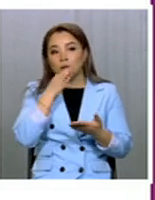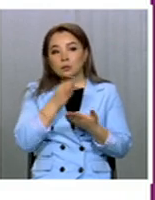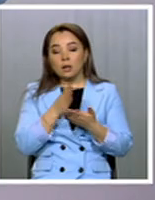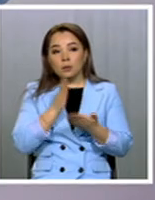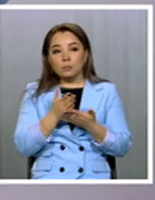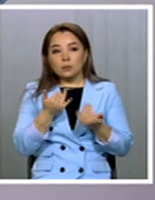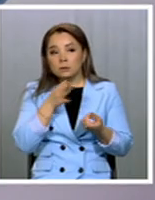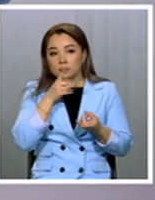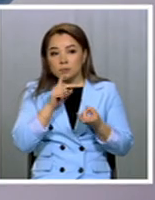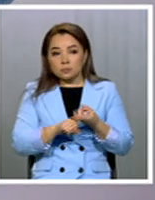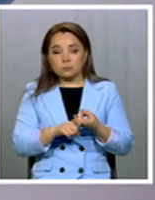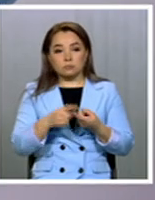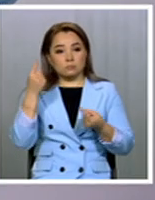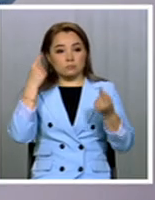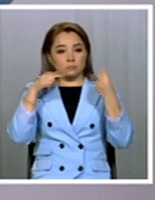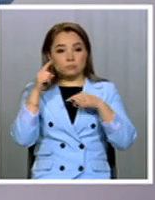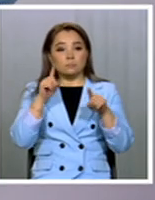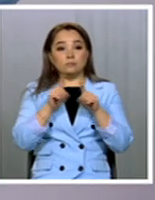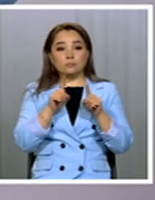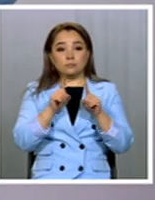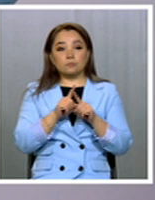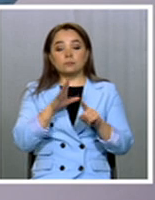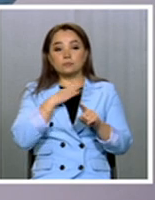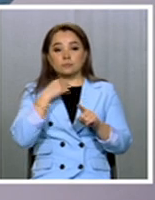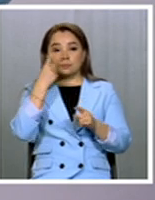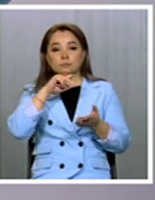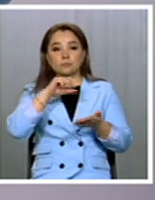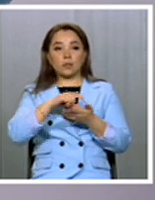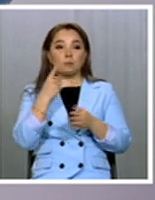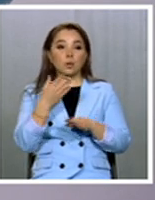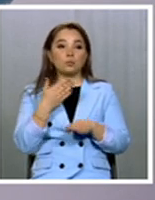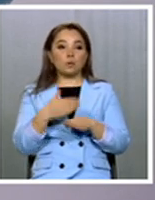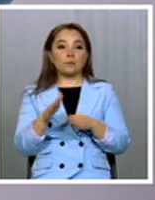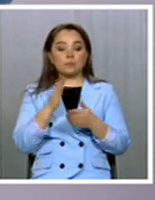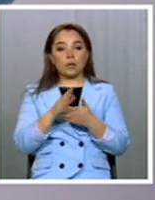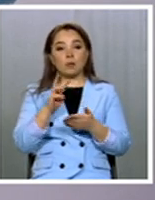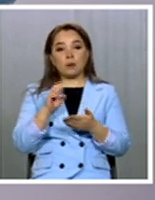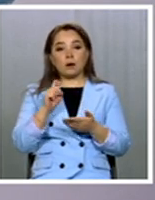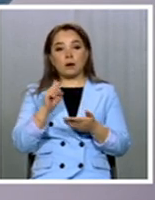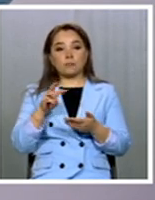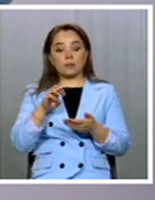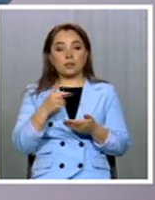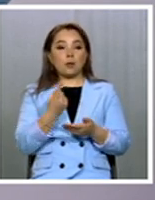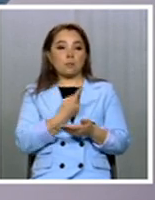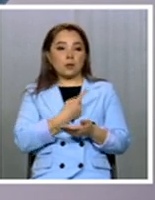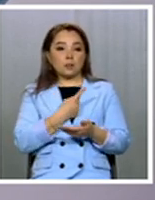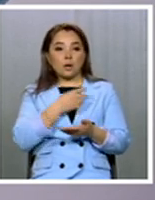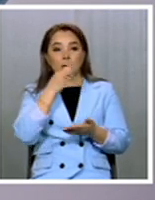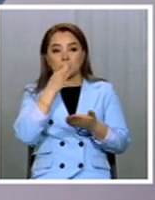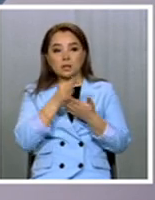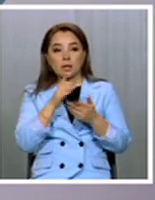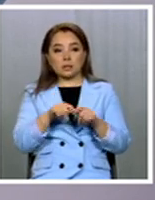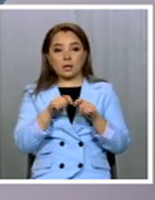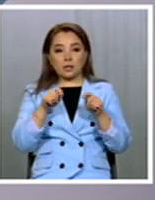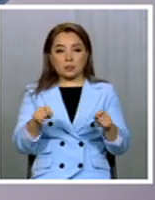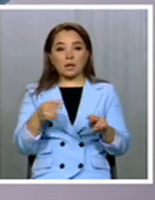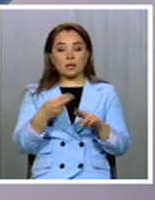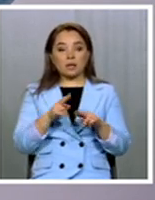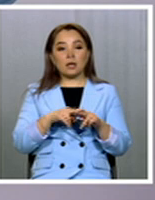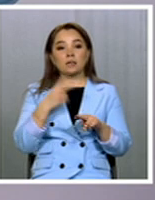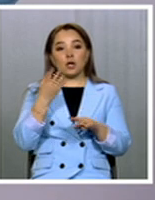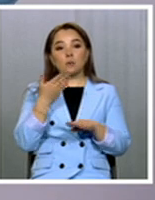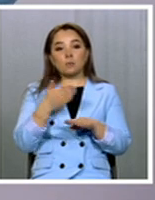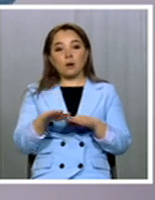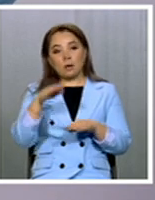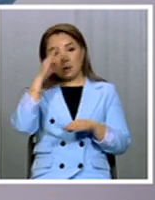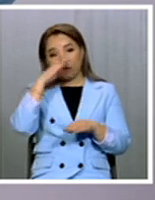Оқушылар, шығарманың оқиға желісі бірінші бөлімде Махамбеттің монологы арқылы берілсе, екінші бөлімде әке